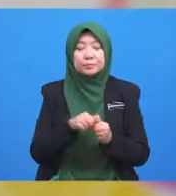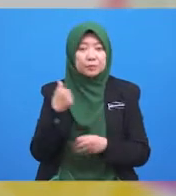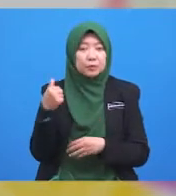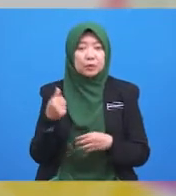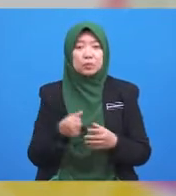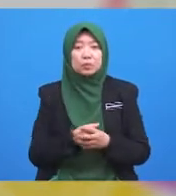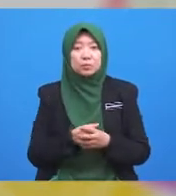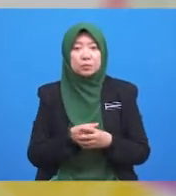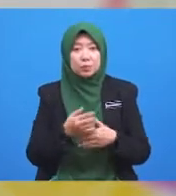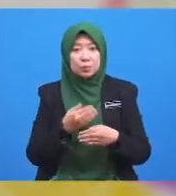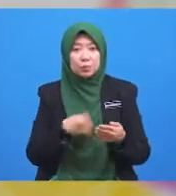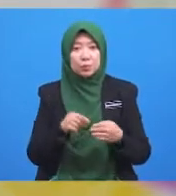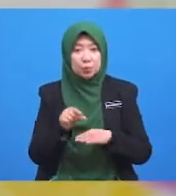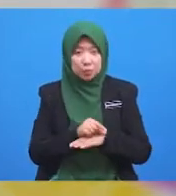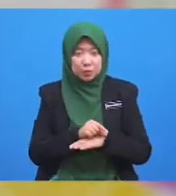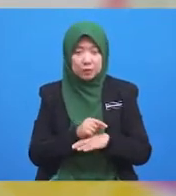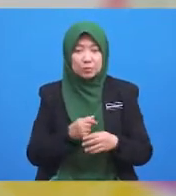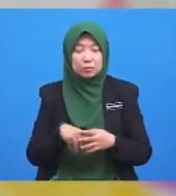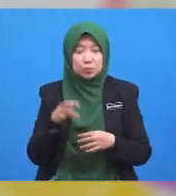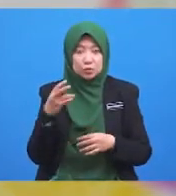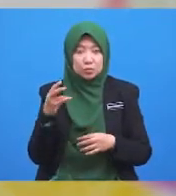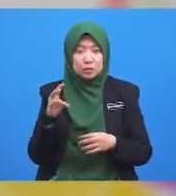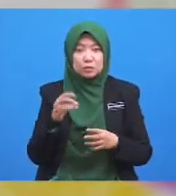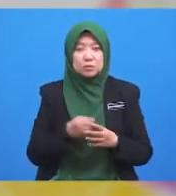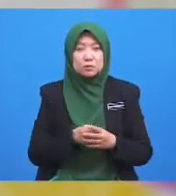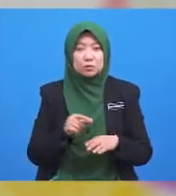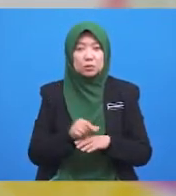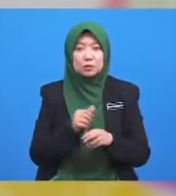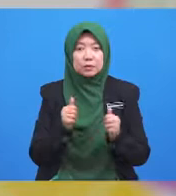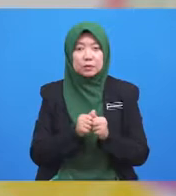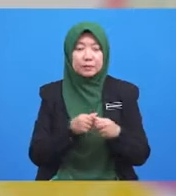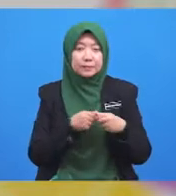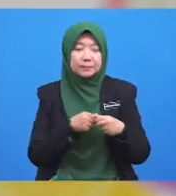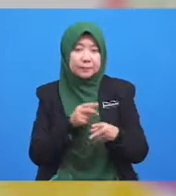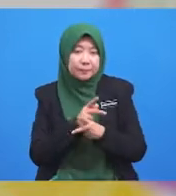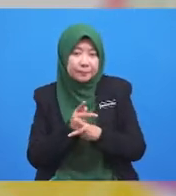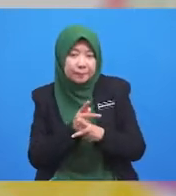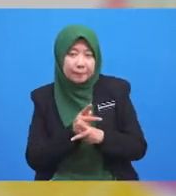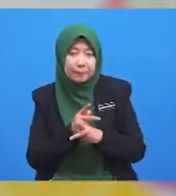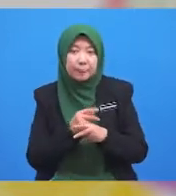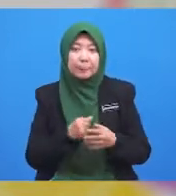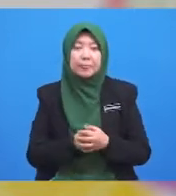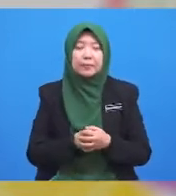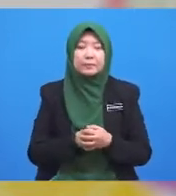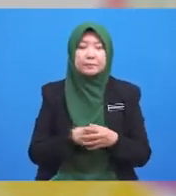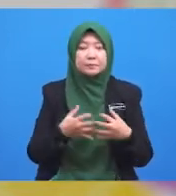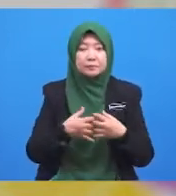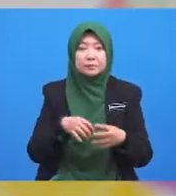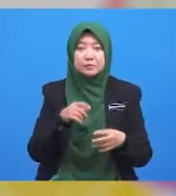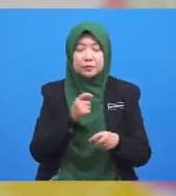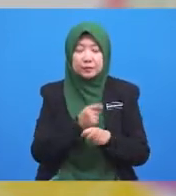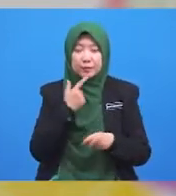aksesori sebelum guna. 17. Guna dengan hati-hati aksesori mesin supaya tahan